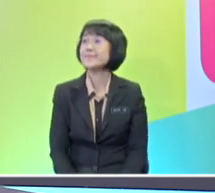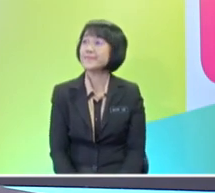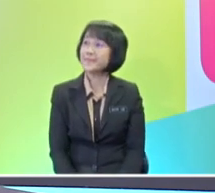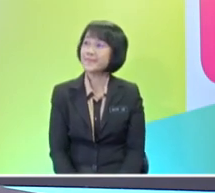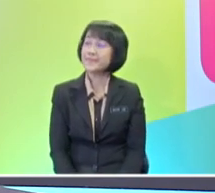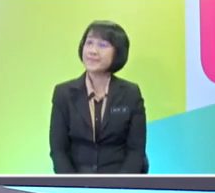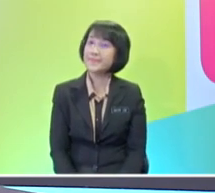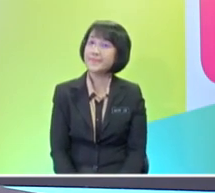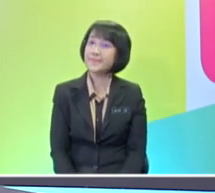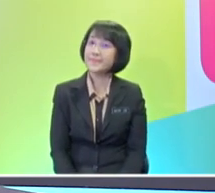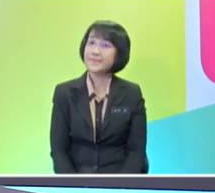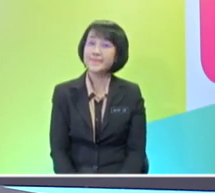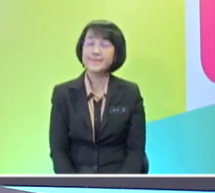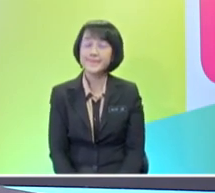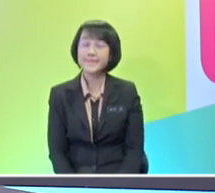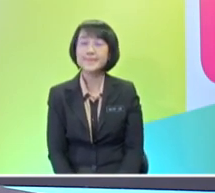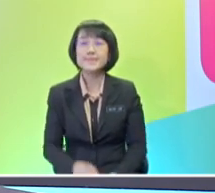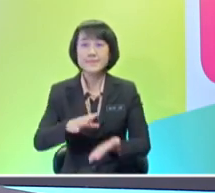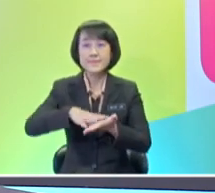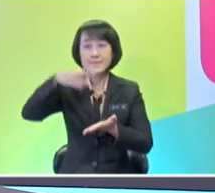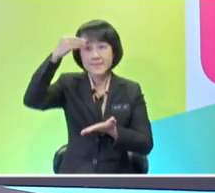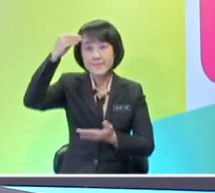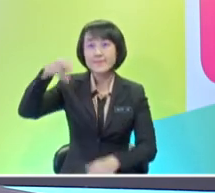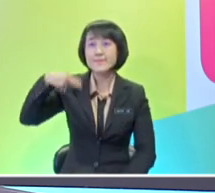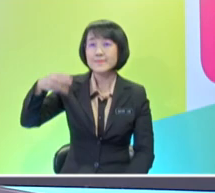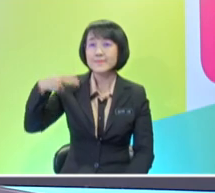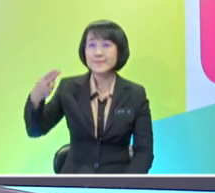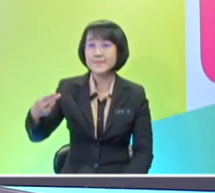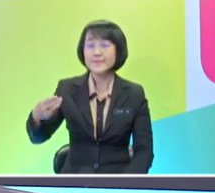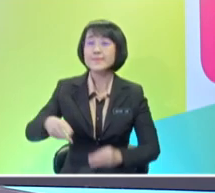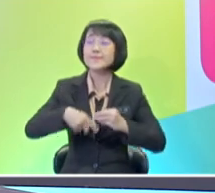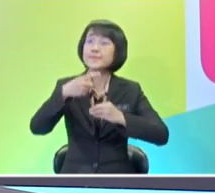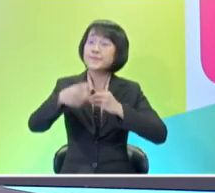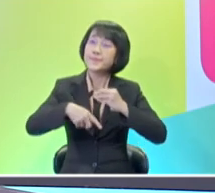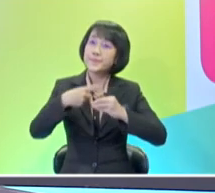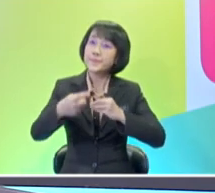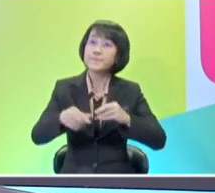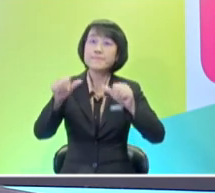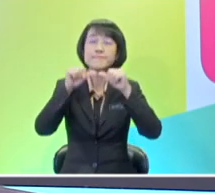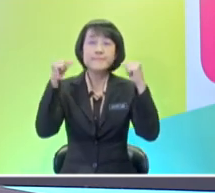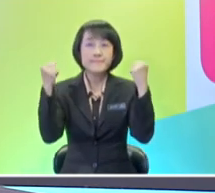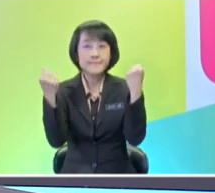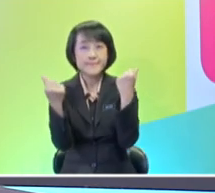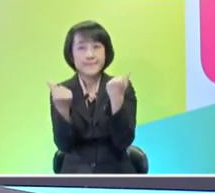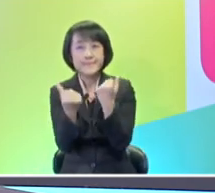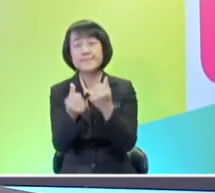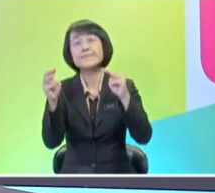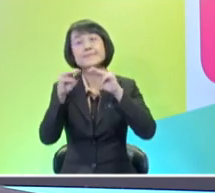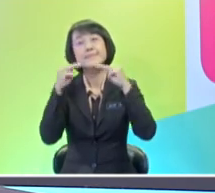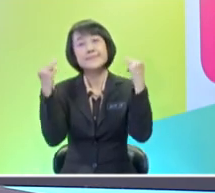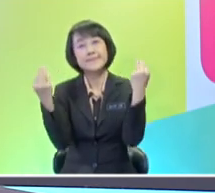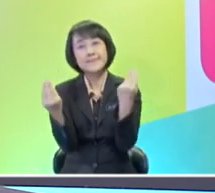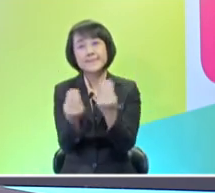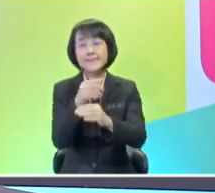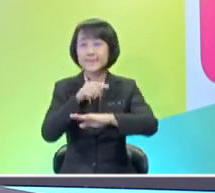sebagaimana yang kita belajar dalam sejarah berkaitan dengan kaum kaum ataupun masyarakat yang terdapat